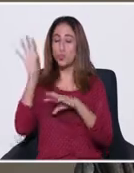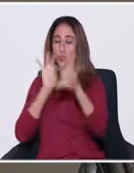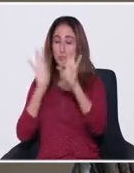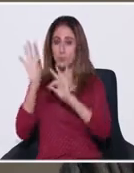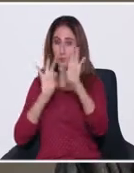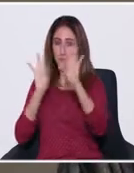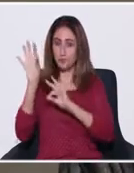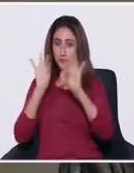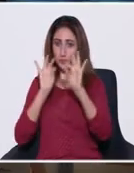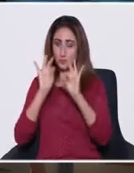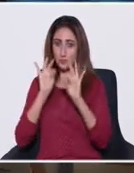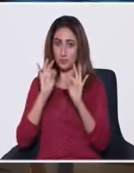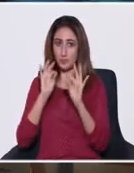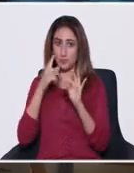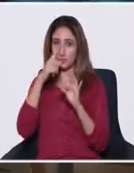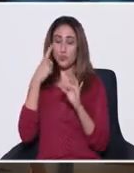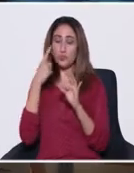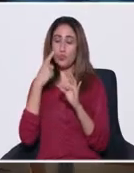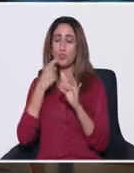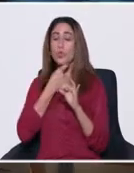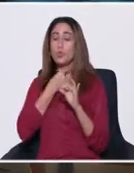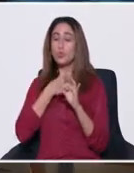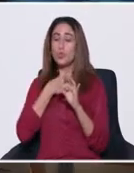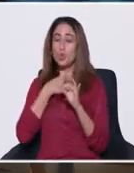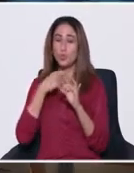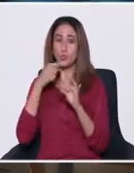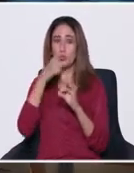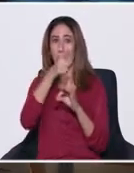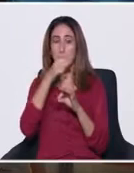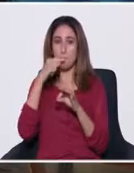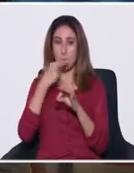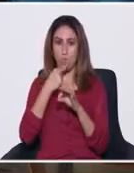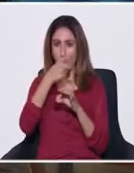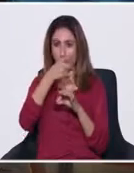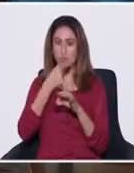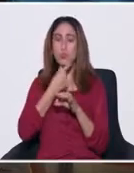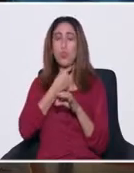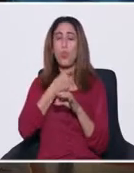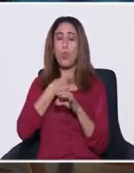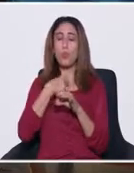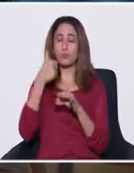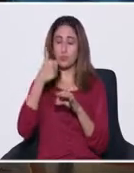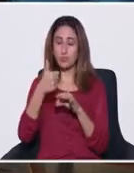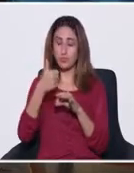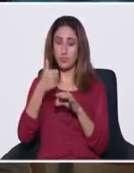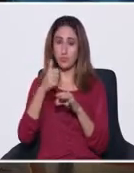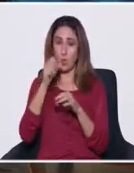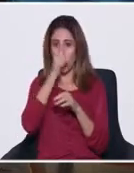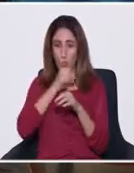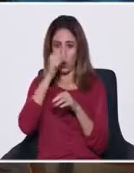وقتها مادي برضو ساعدني في ان هو يشوف الاصوات، واستاذ عبد الرحمن كان الاصوات اللي موجوده في السنه الاولى، وعملنا